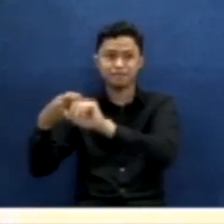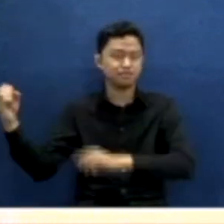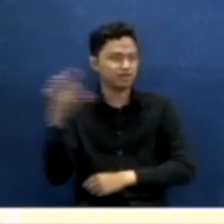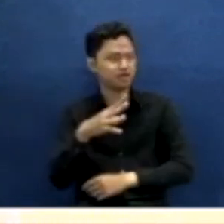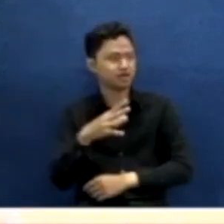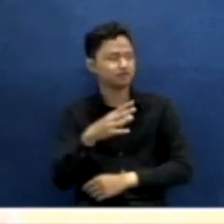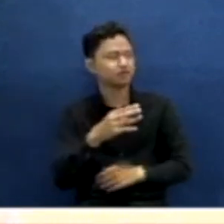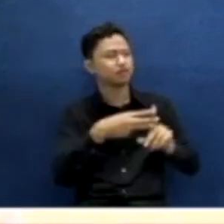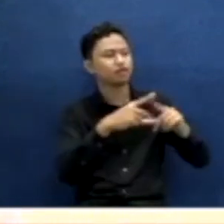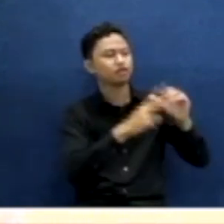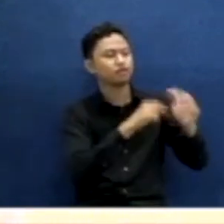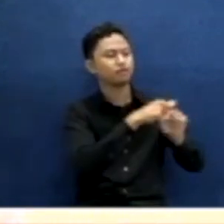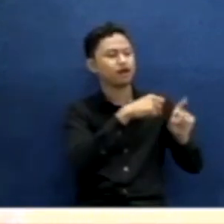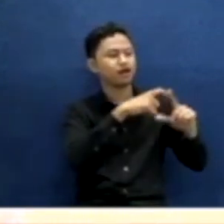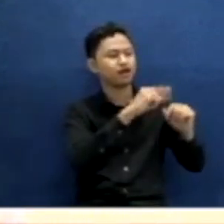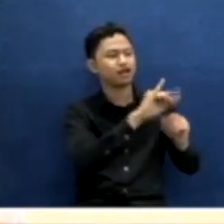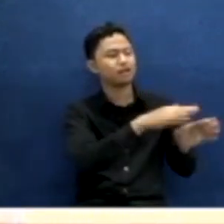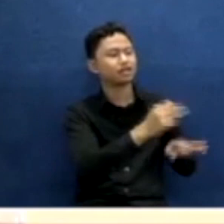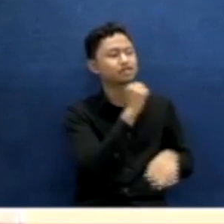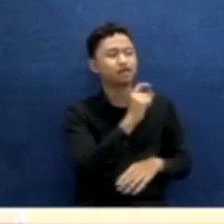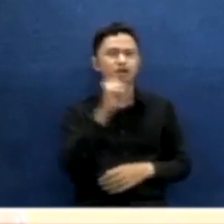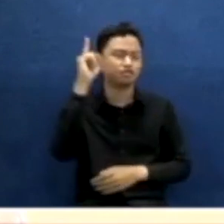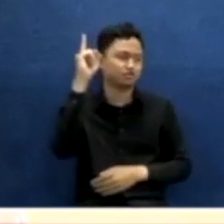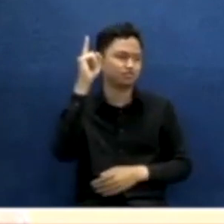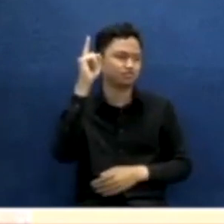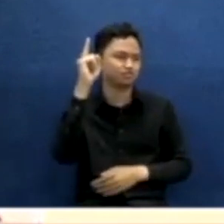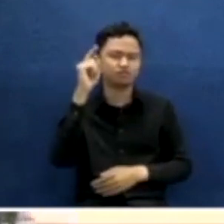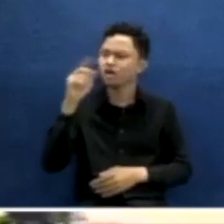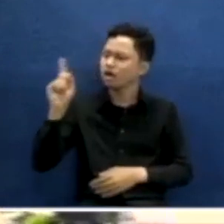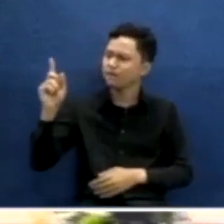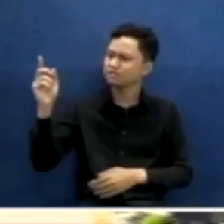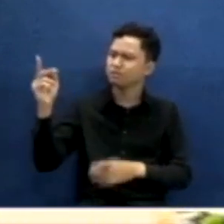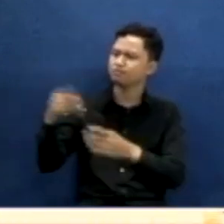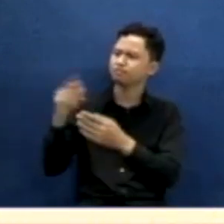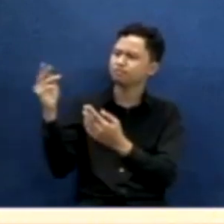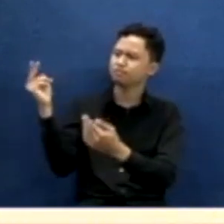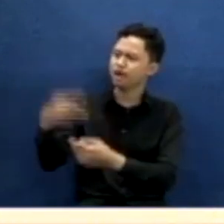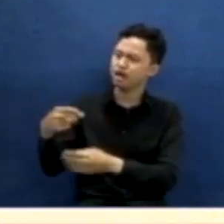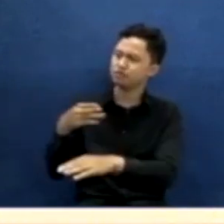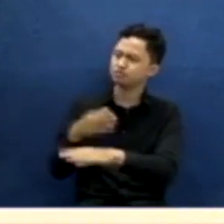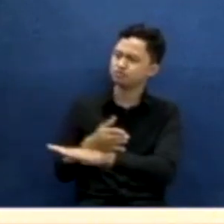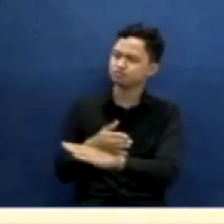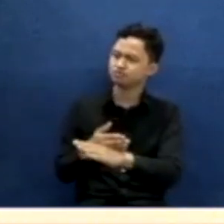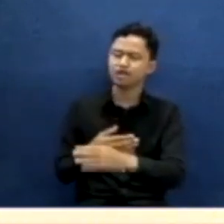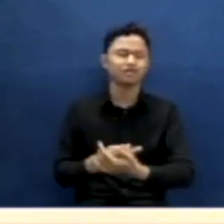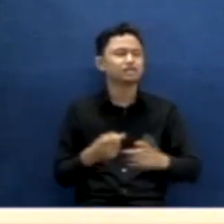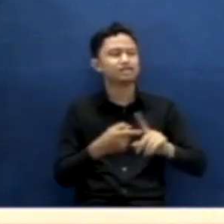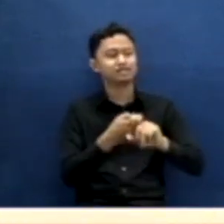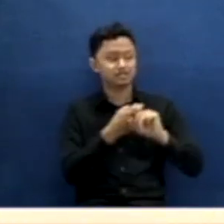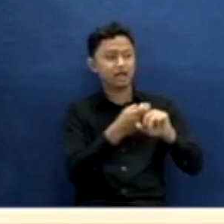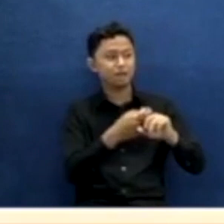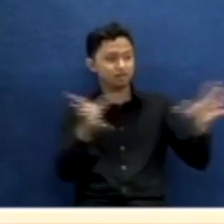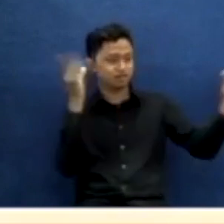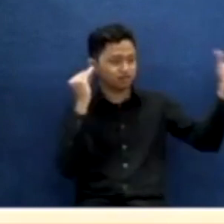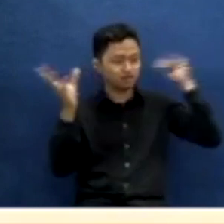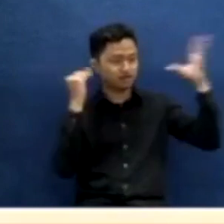membunuhbangkai .Lalumengapakalianmenghalalkanapayang telahdibunuhAllah?"Nah,ketikapara Sahabatmendengarriwayatseperti